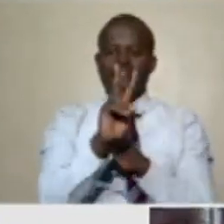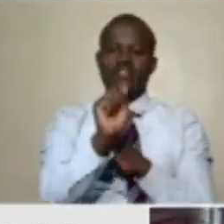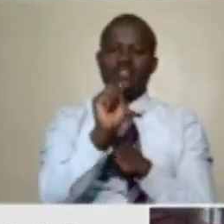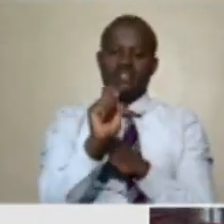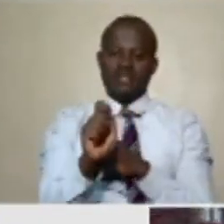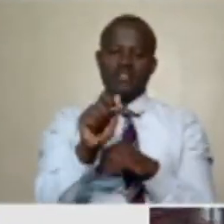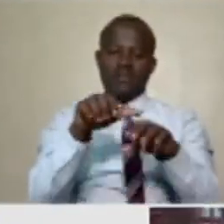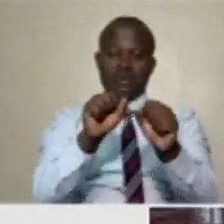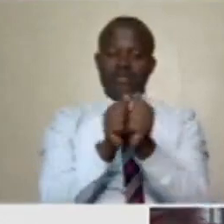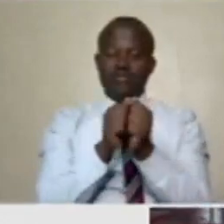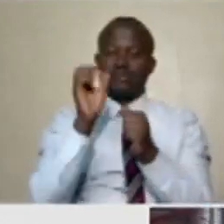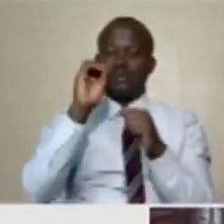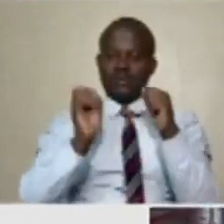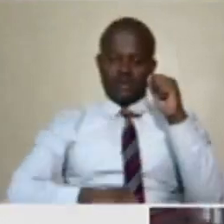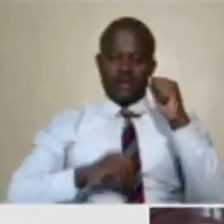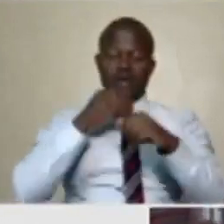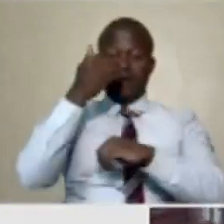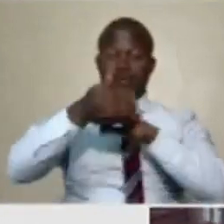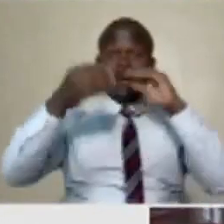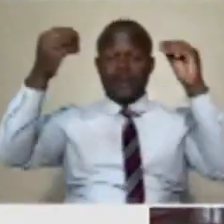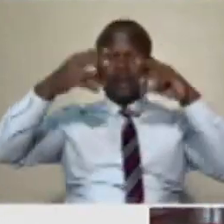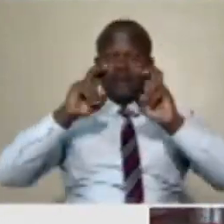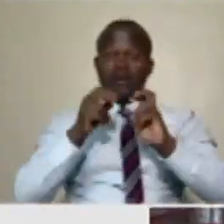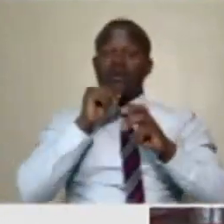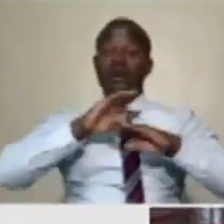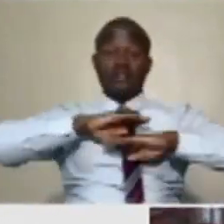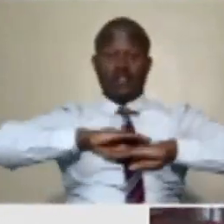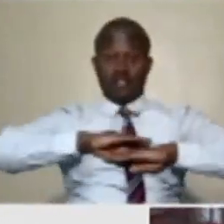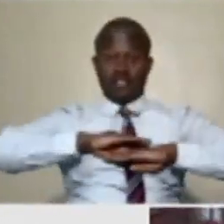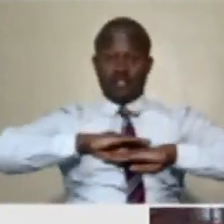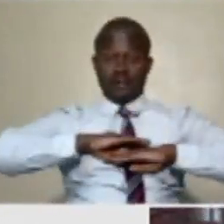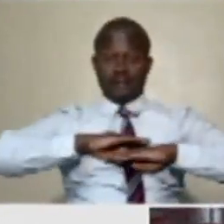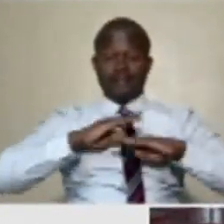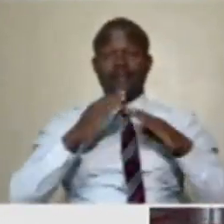tugafatira 10%, biza kugaragara ko adahagije kuba